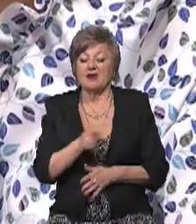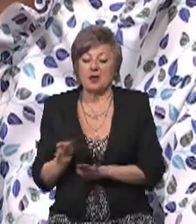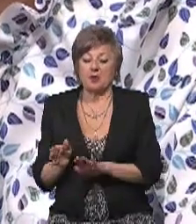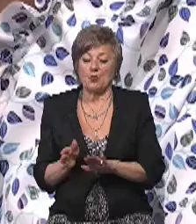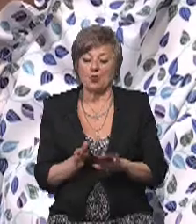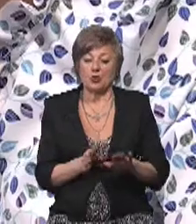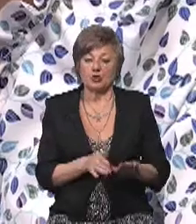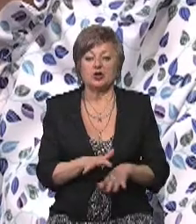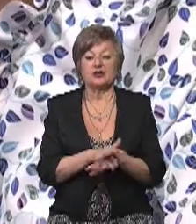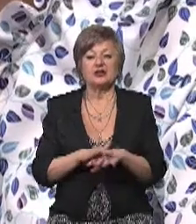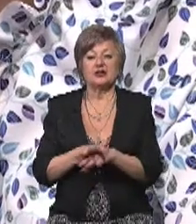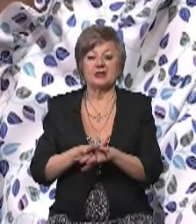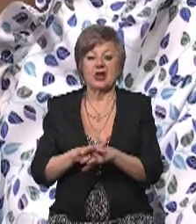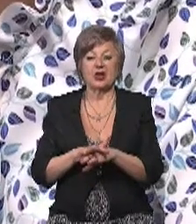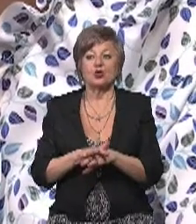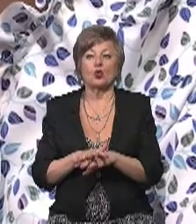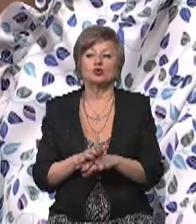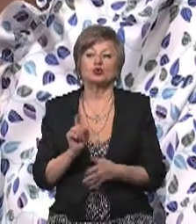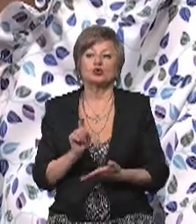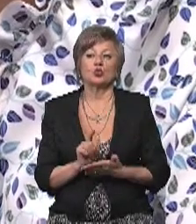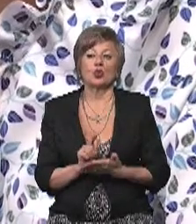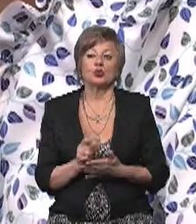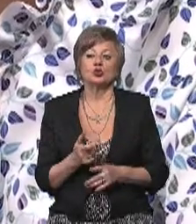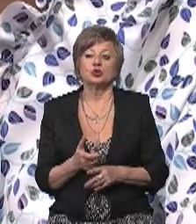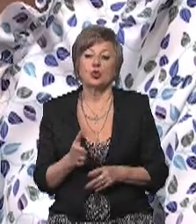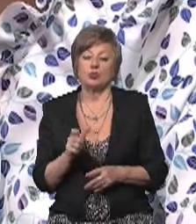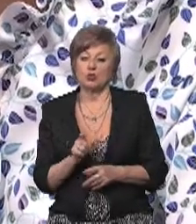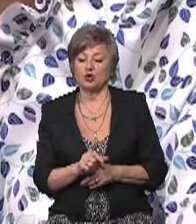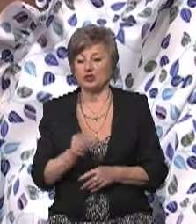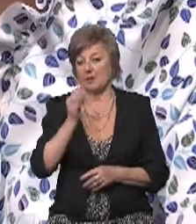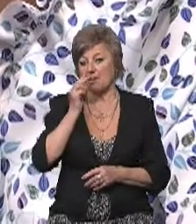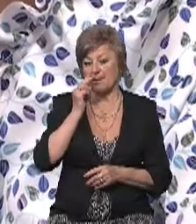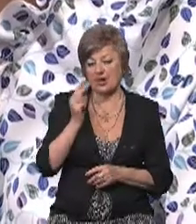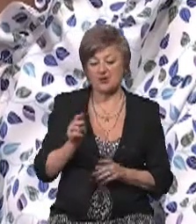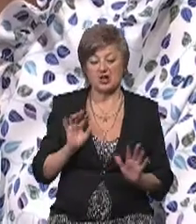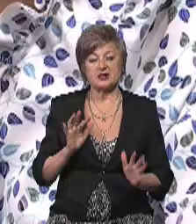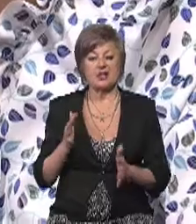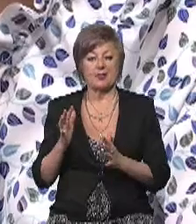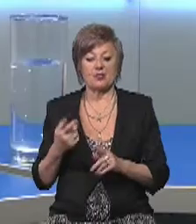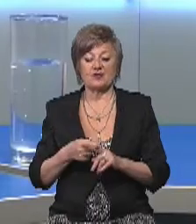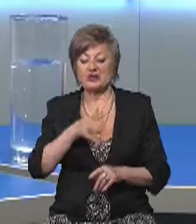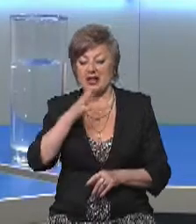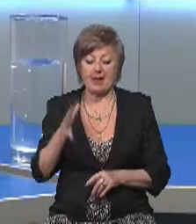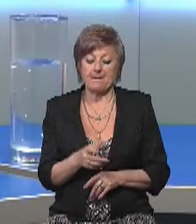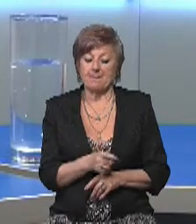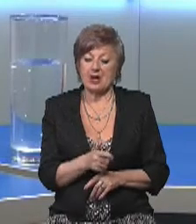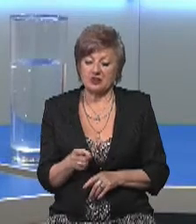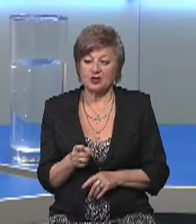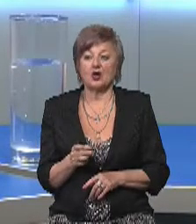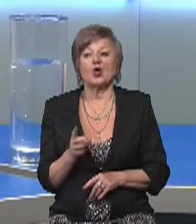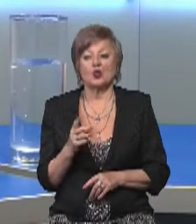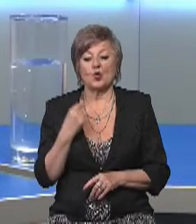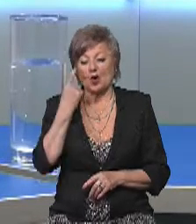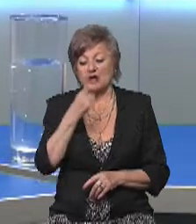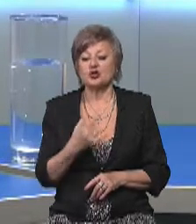розумію, що народ повинен, скажімо так, більш об'єктивно подивитись на події цього п'ятиріччя, але особисто в